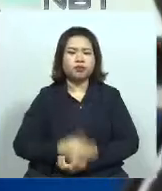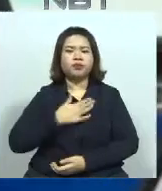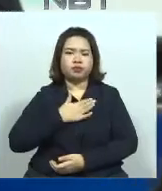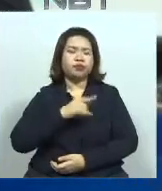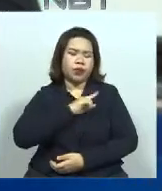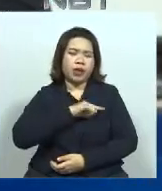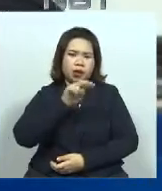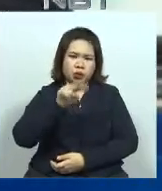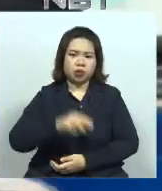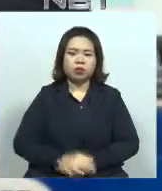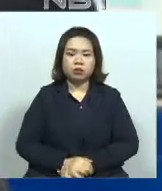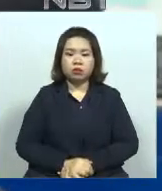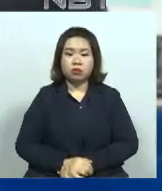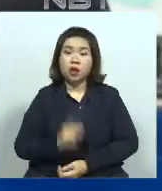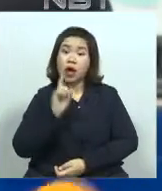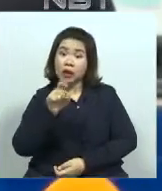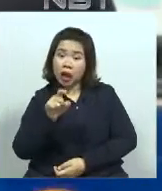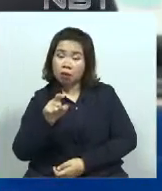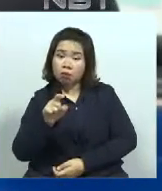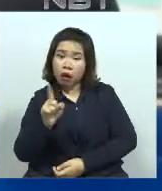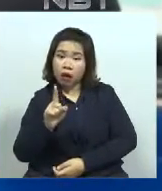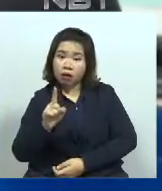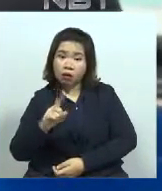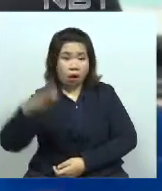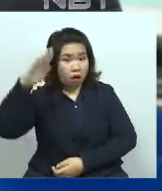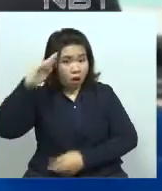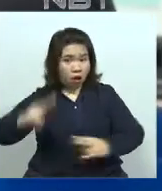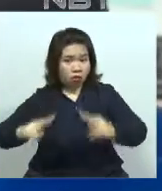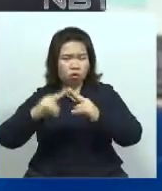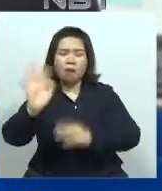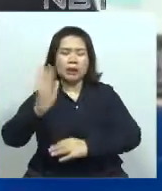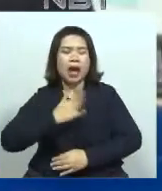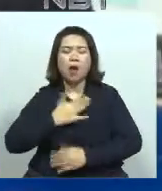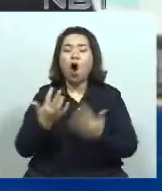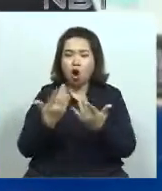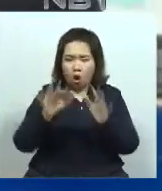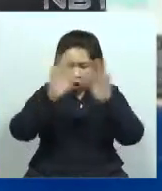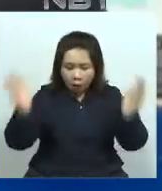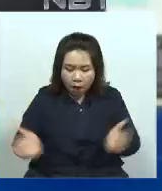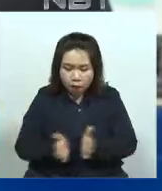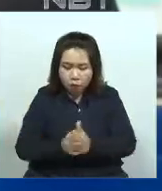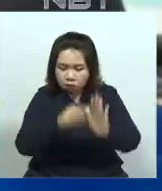เองแต่ผมไม่ได้พูดจะดูแต่กระผมตอบท่านนะไม่ใช่เดี๋ยวผมจะดูภาพรวมเอง